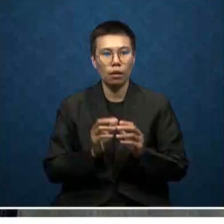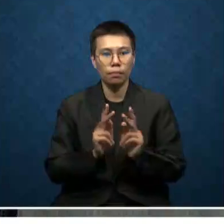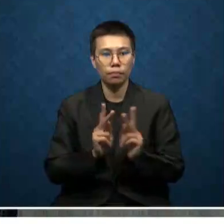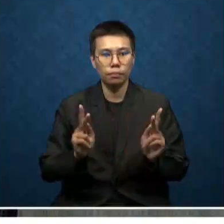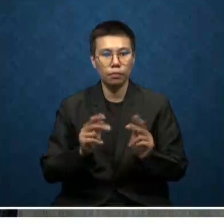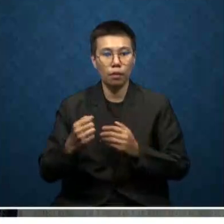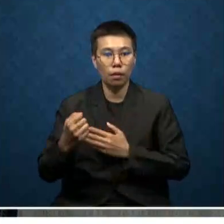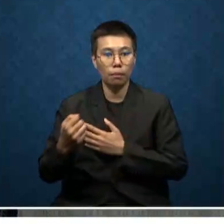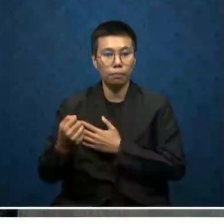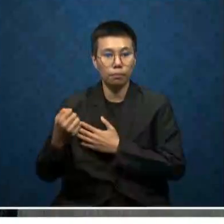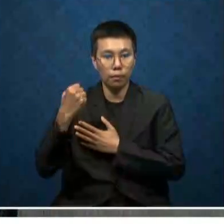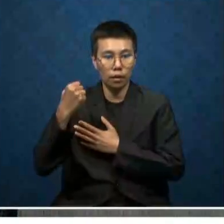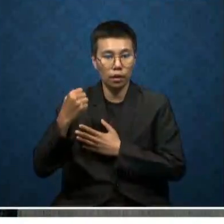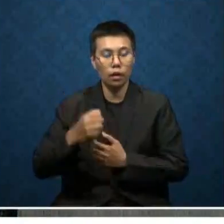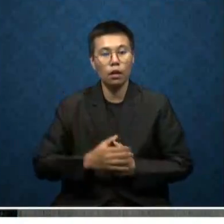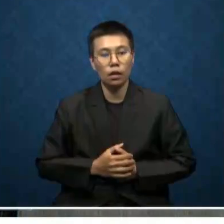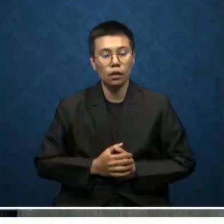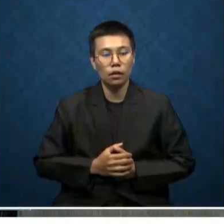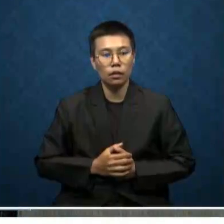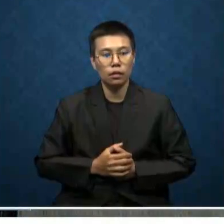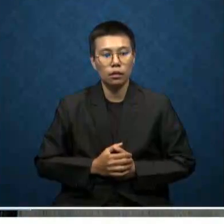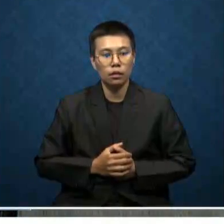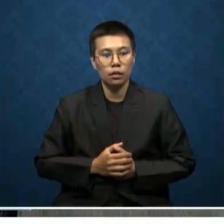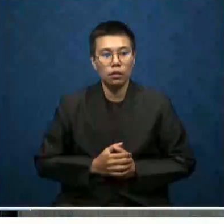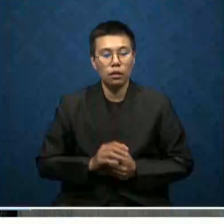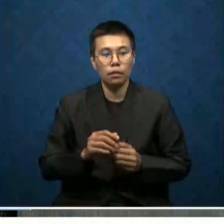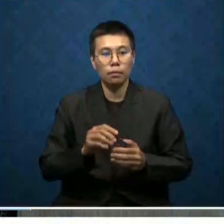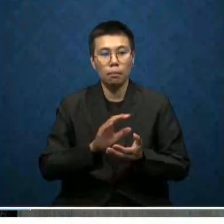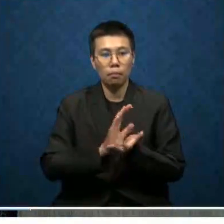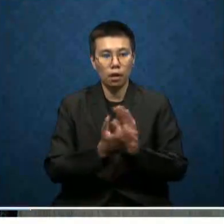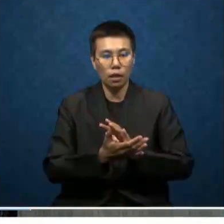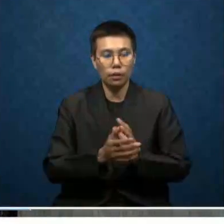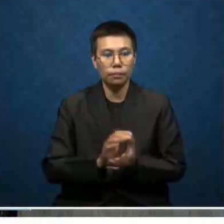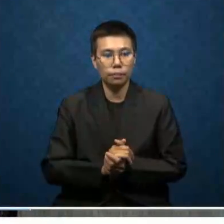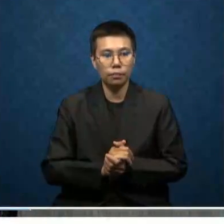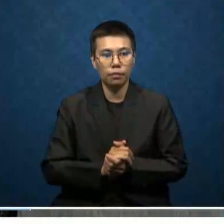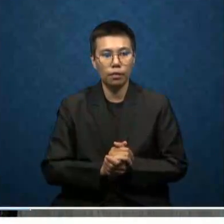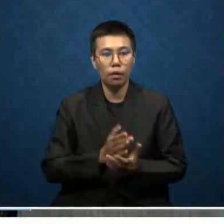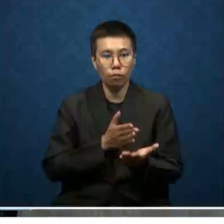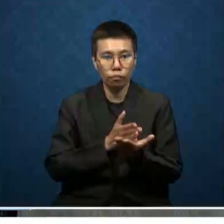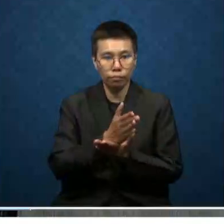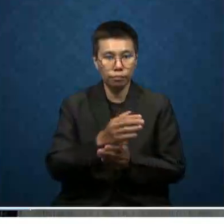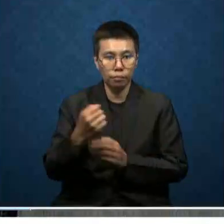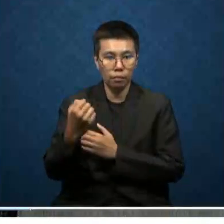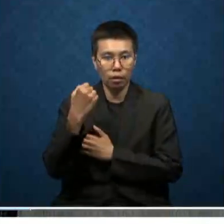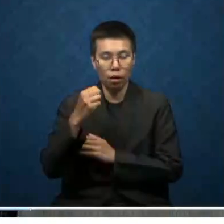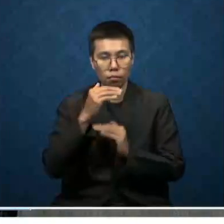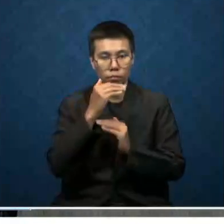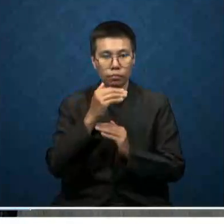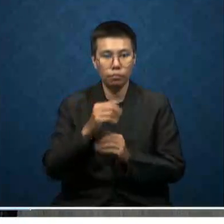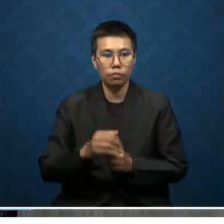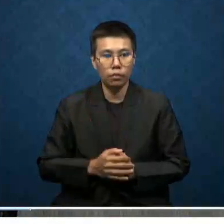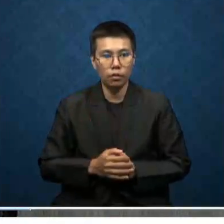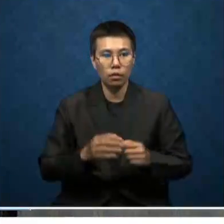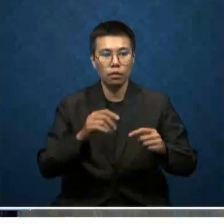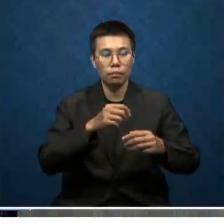งานขอเรียนถึงการดำเนินการตามแผนปฏิรูปประเทศด้านพลังงานที่กำหนดไว้ 6ด้าน